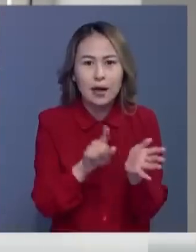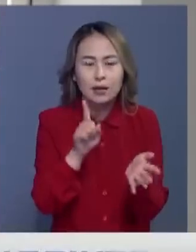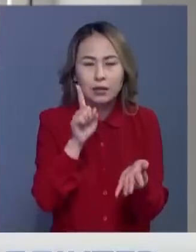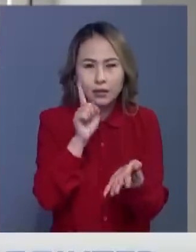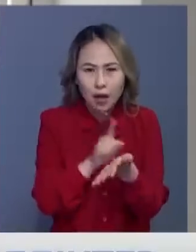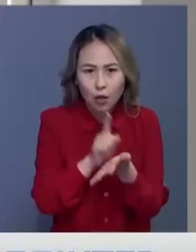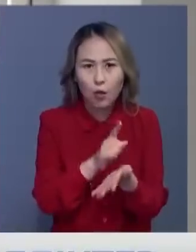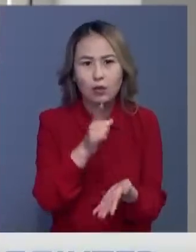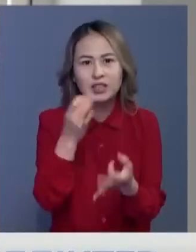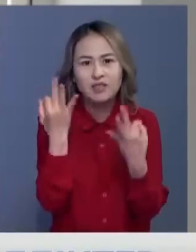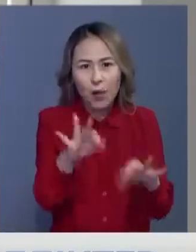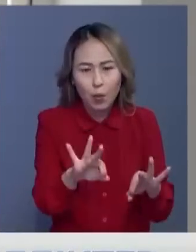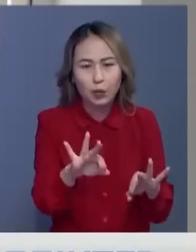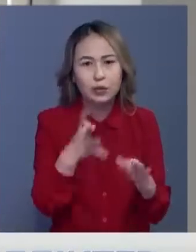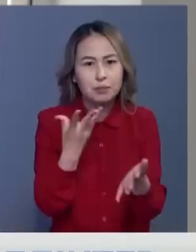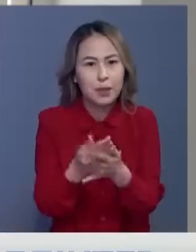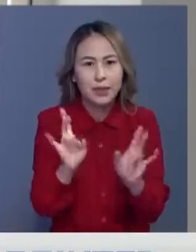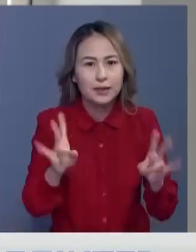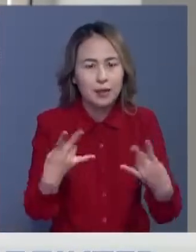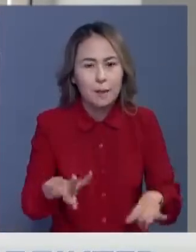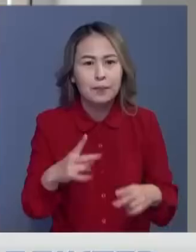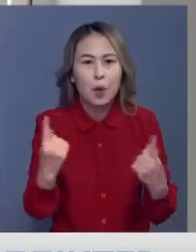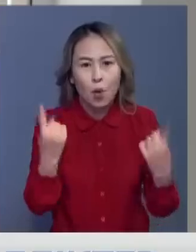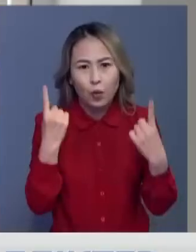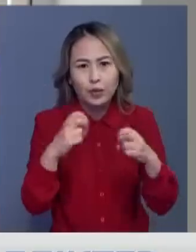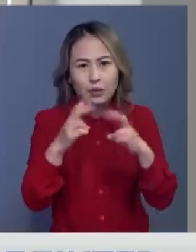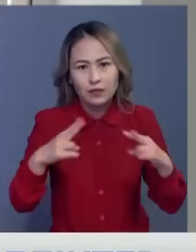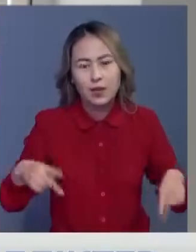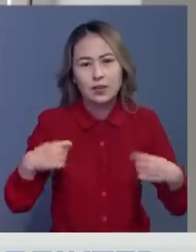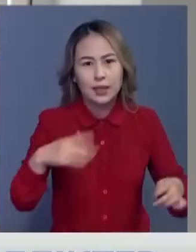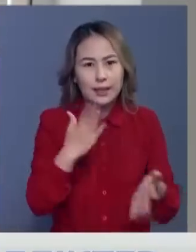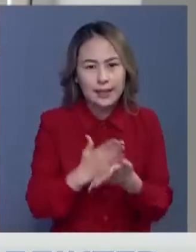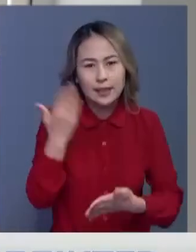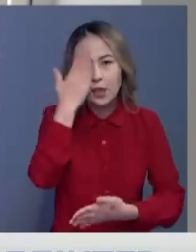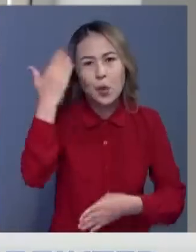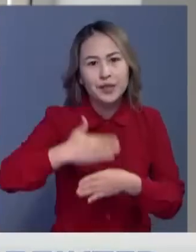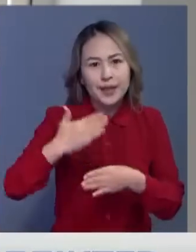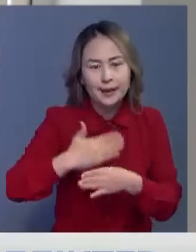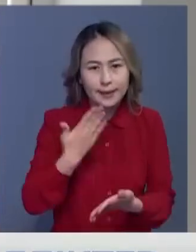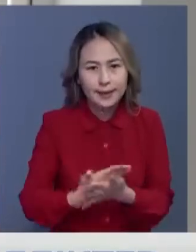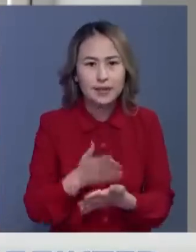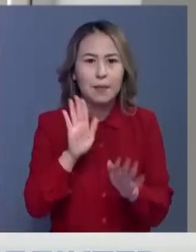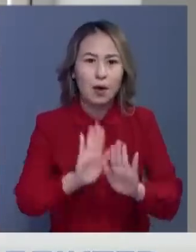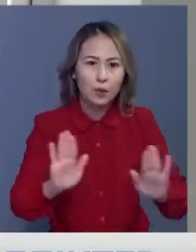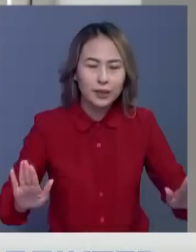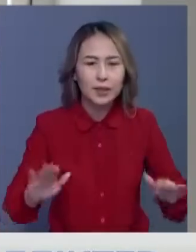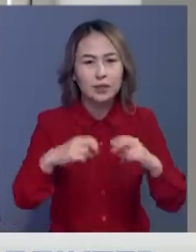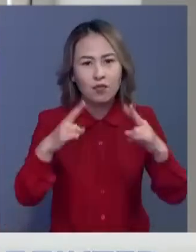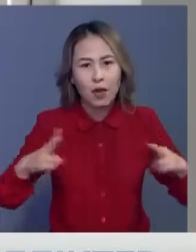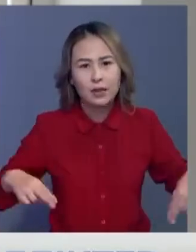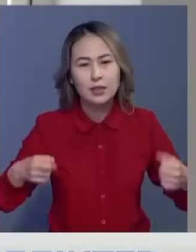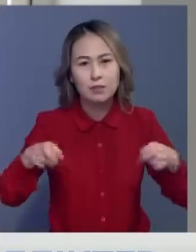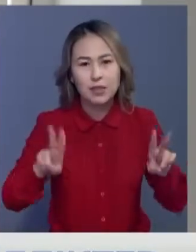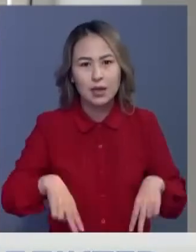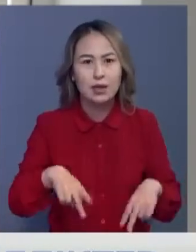мына үлкен ірі сауда объектілері бар, кинотеатрларымыз немесе мына көрме ұйымдастыратын ғимараттар,